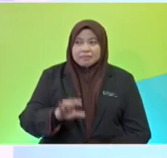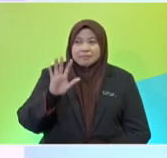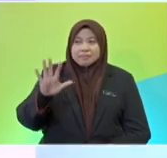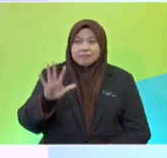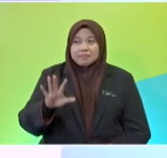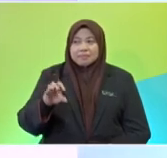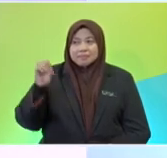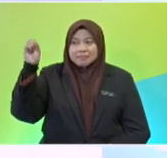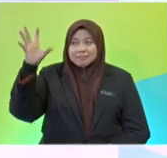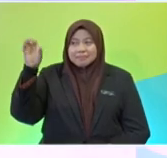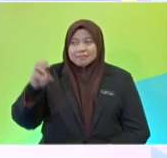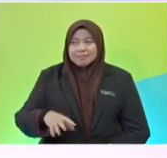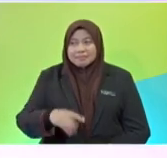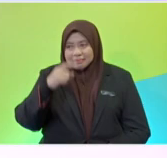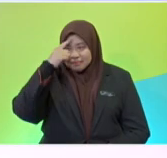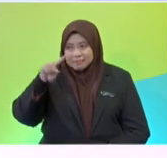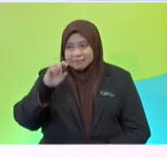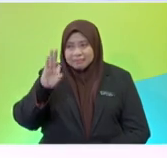Wah untuk ini